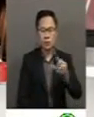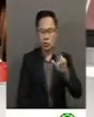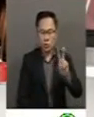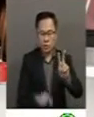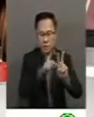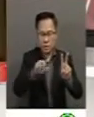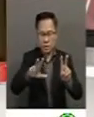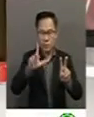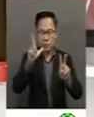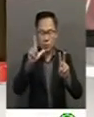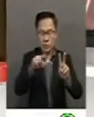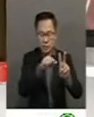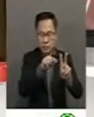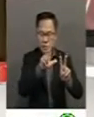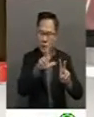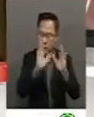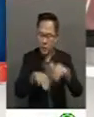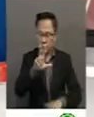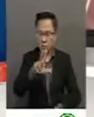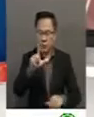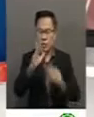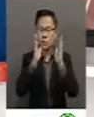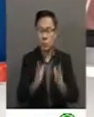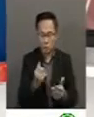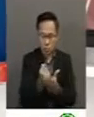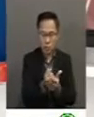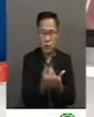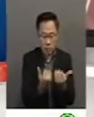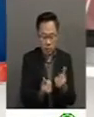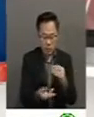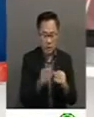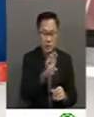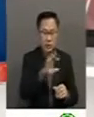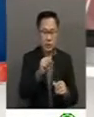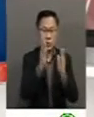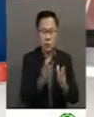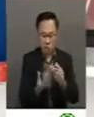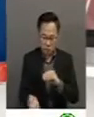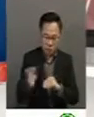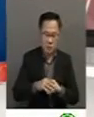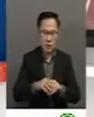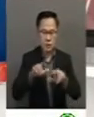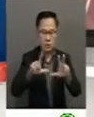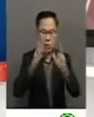ค่ะและแน่นอนนะคะว่าตอนนี้ถ้าดูจากลูกค้าปัจจุบันเขามีประมาณ 400,000 คนค่ะก็ถือได้ว่าเป็นการขยับ